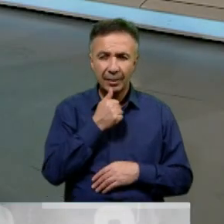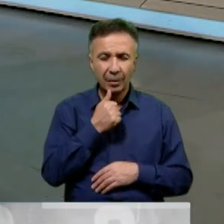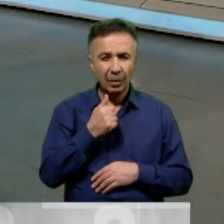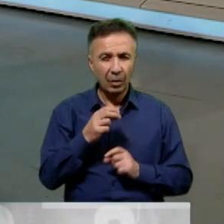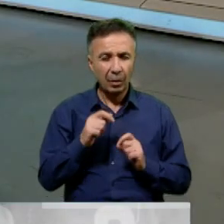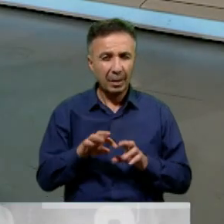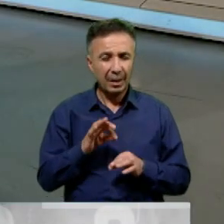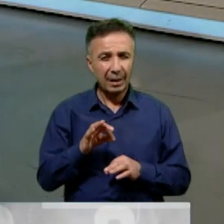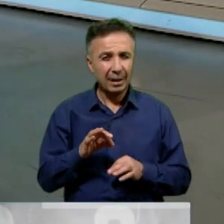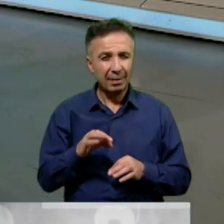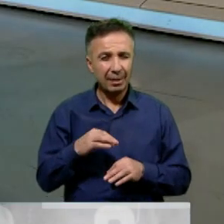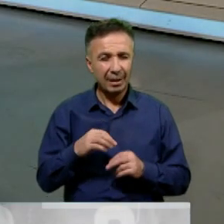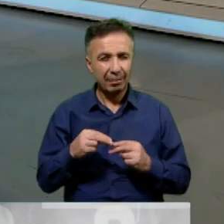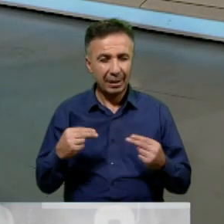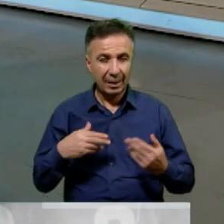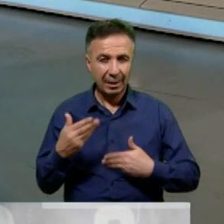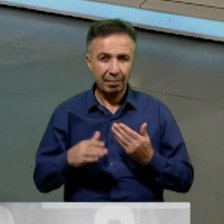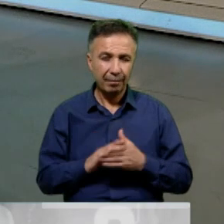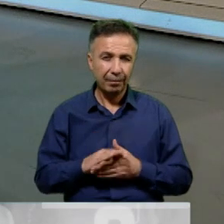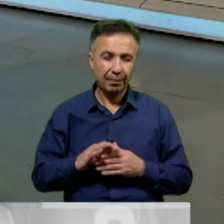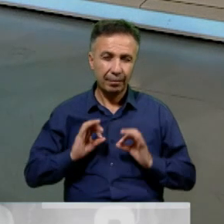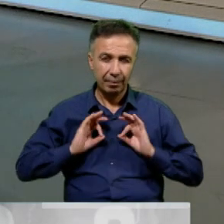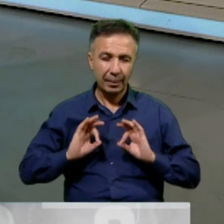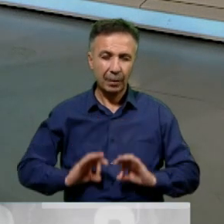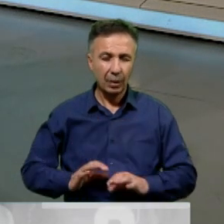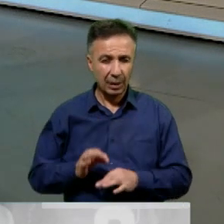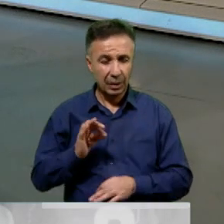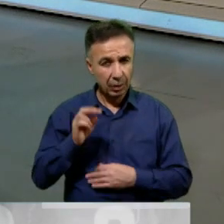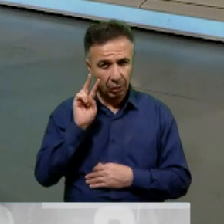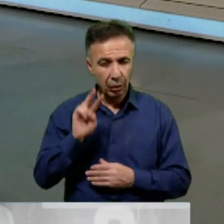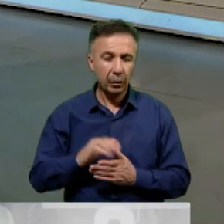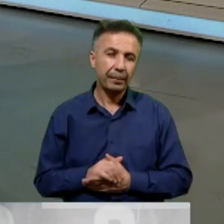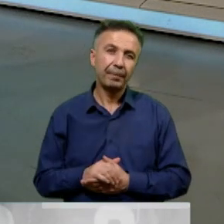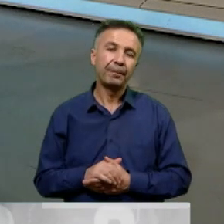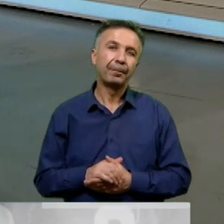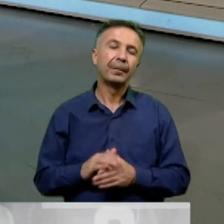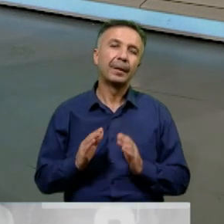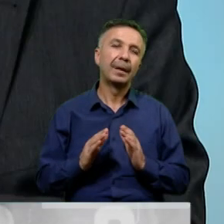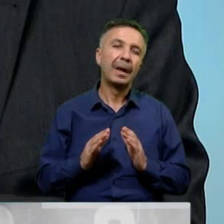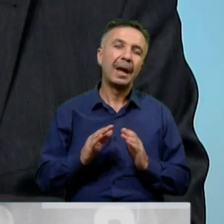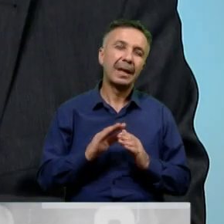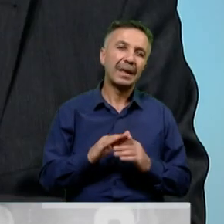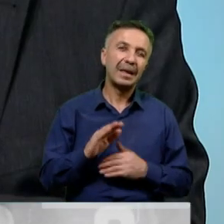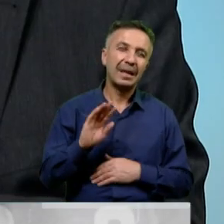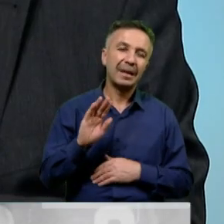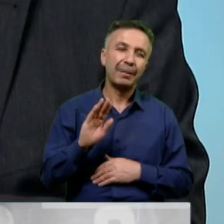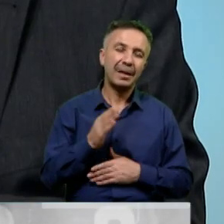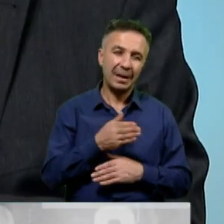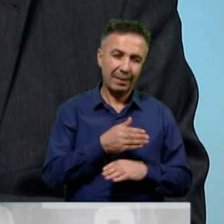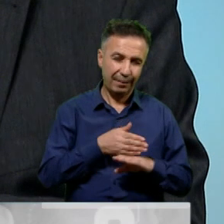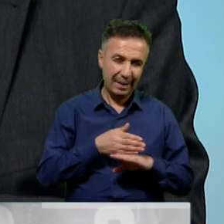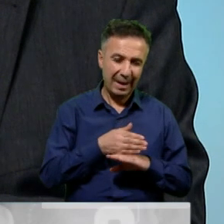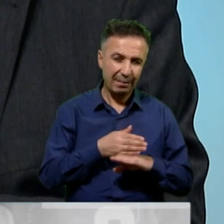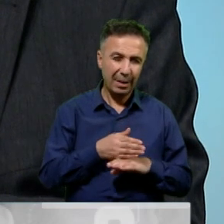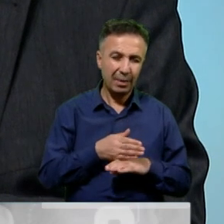alakalı şöyle bir şey anlatılıyor hocam. Bir köle görüyor, elindeki iki parça ekmeği çok karnı aç olan